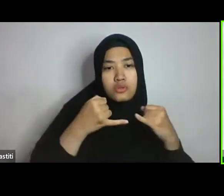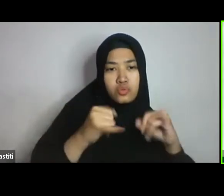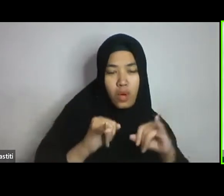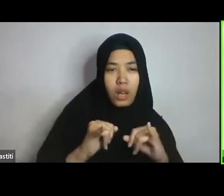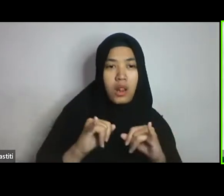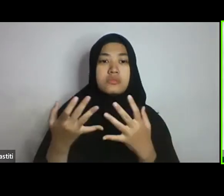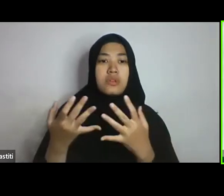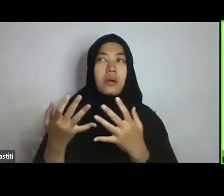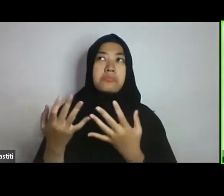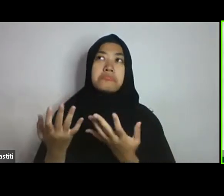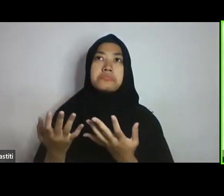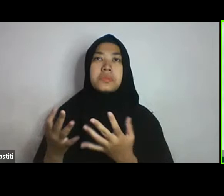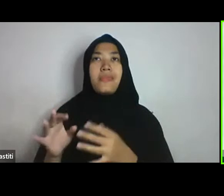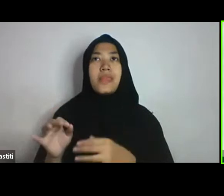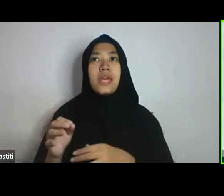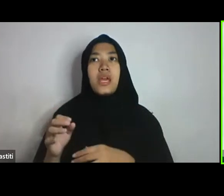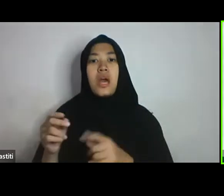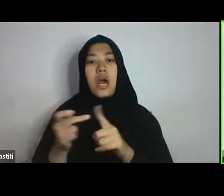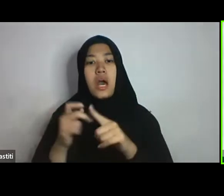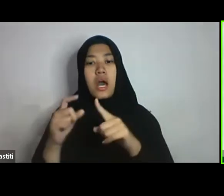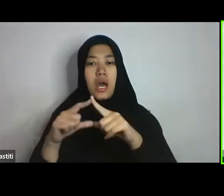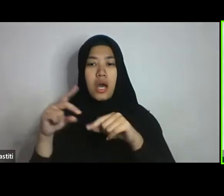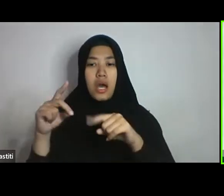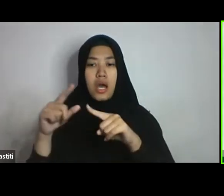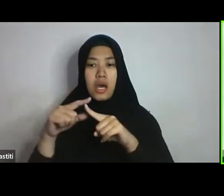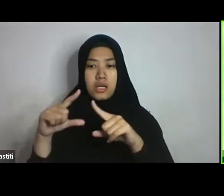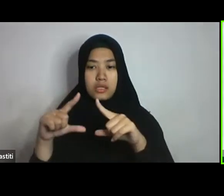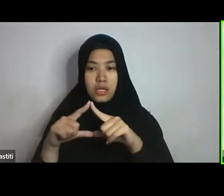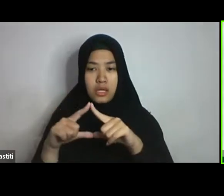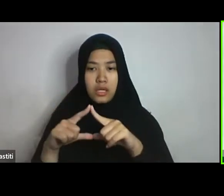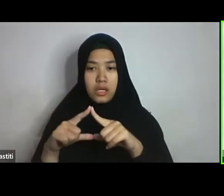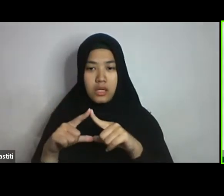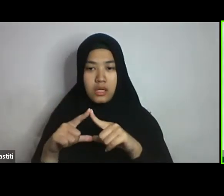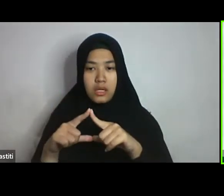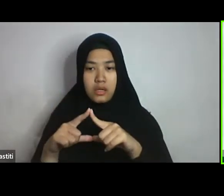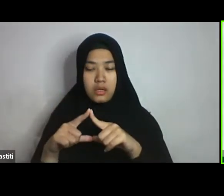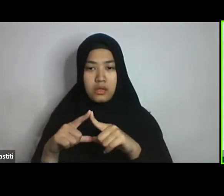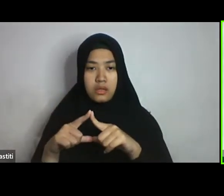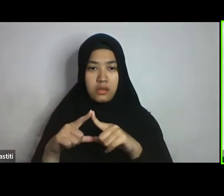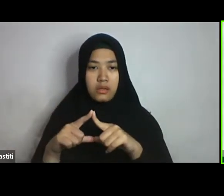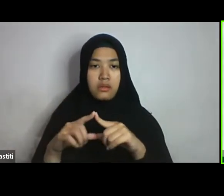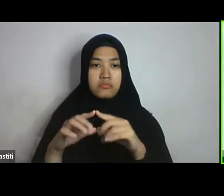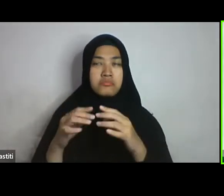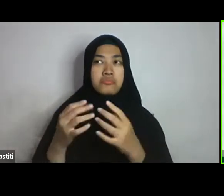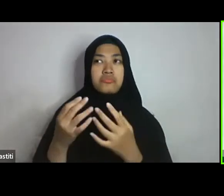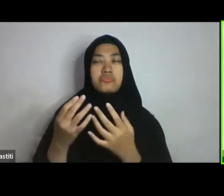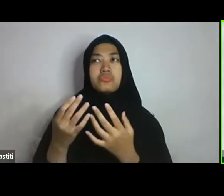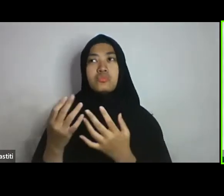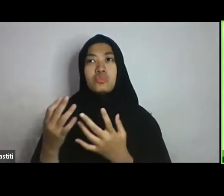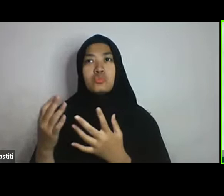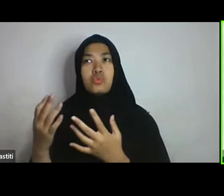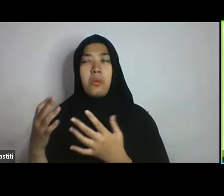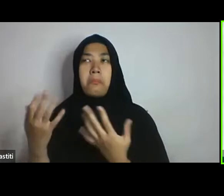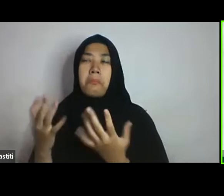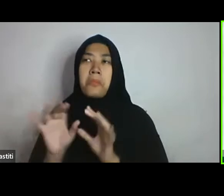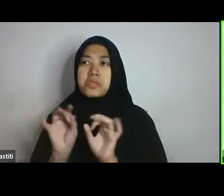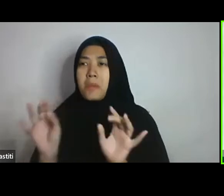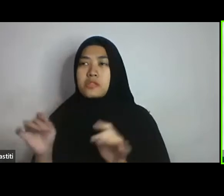Pak Han ya, Mr. Han, bahwa memang ini untuk